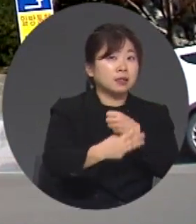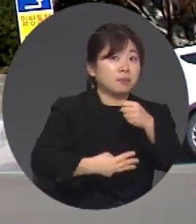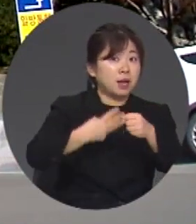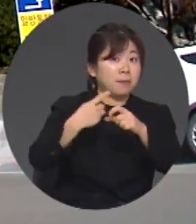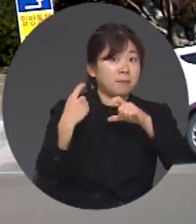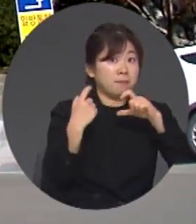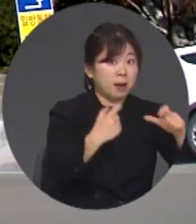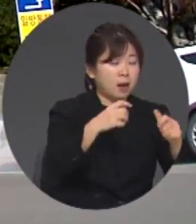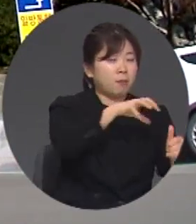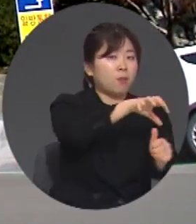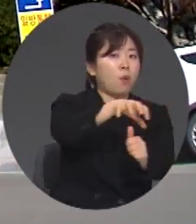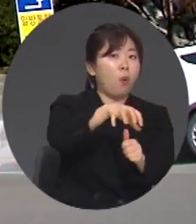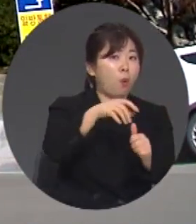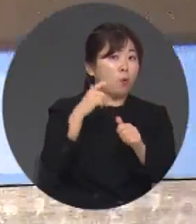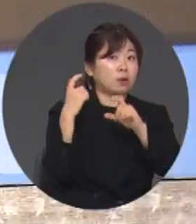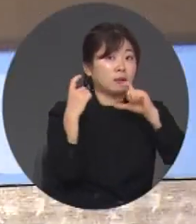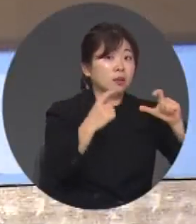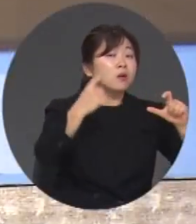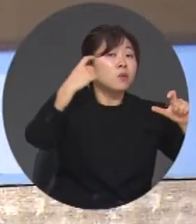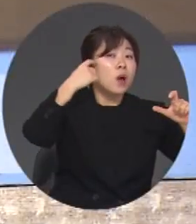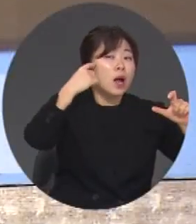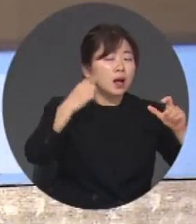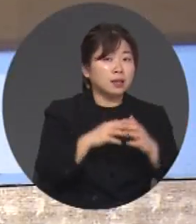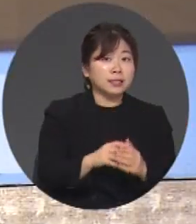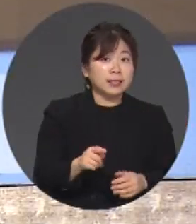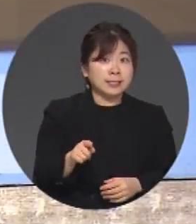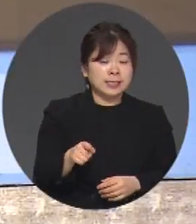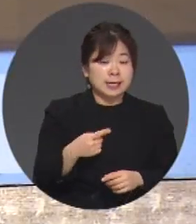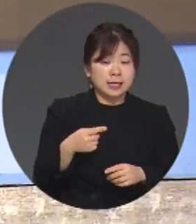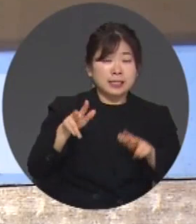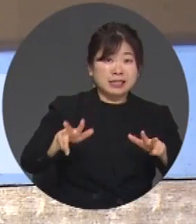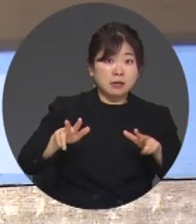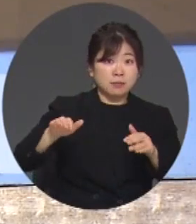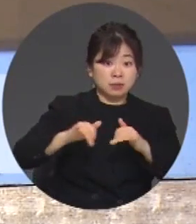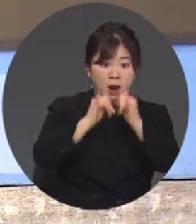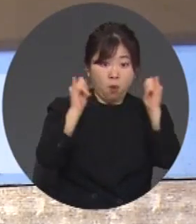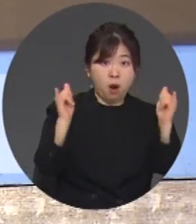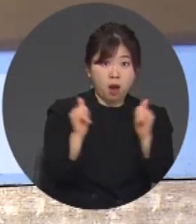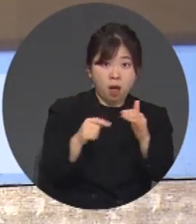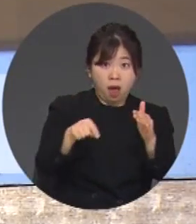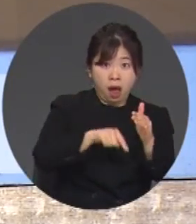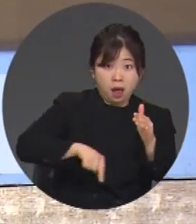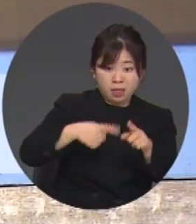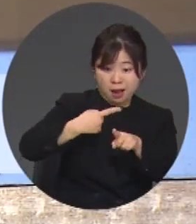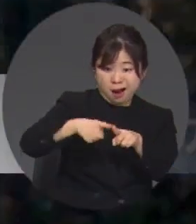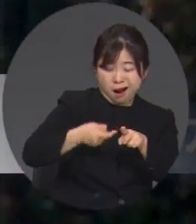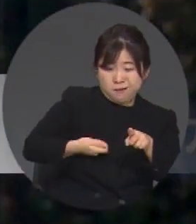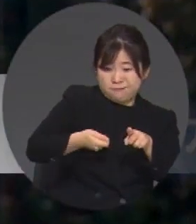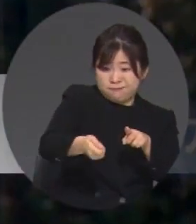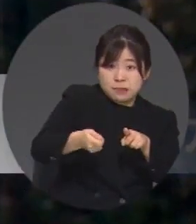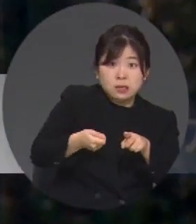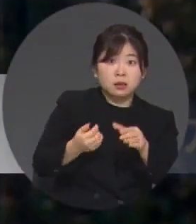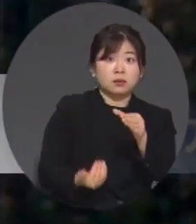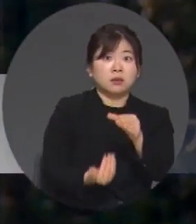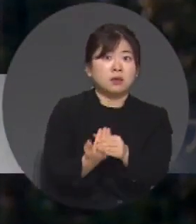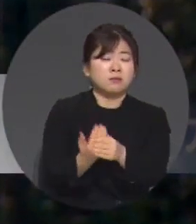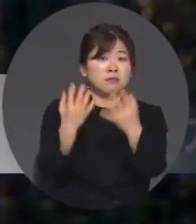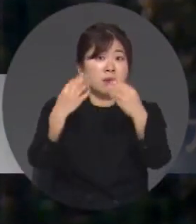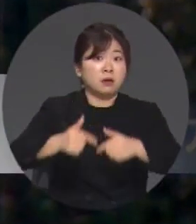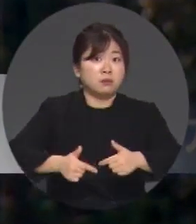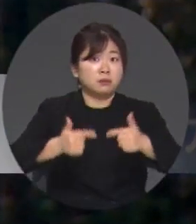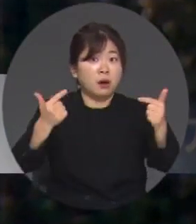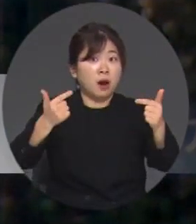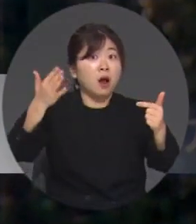것을 명령했습니다 재판부는 흉기에 의한 살인 사건이 사회적으로 큰 문제가 되고 있는 상황에서